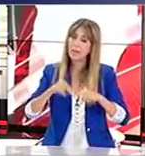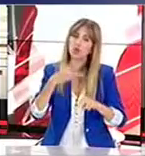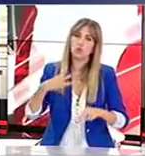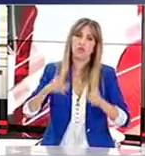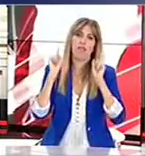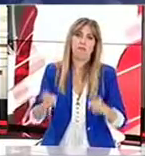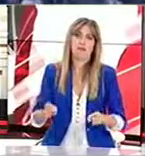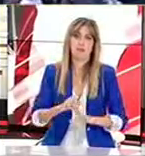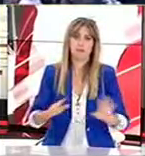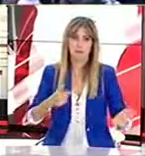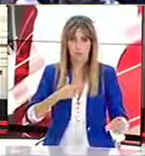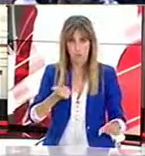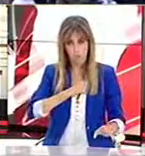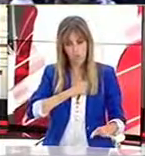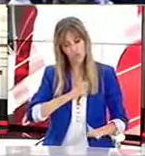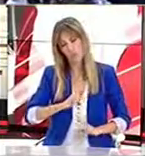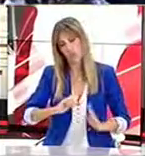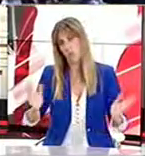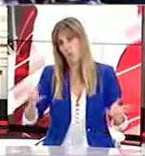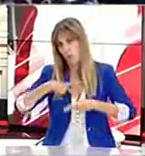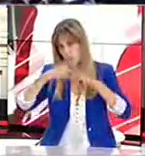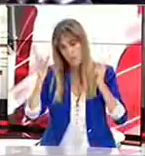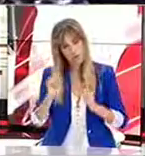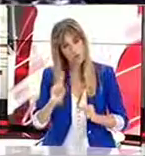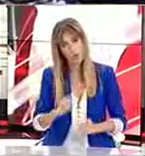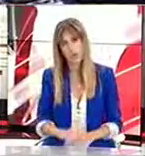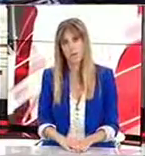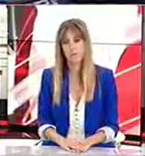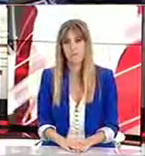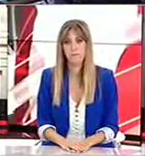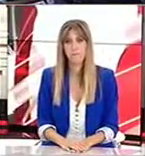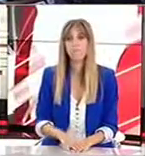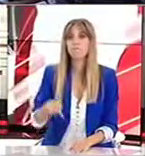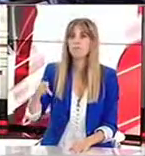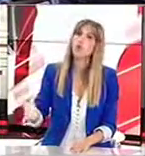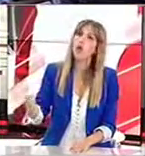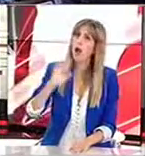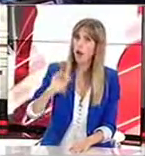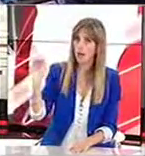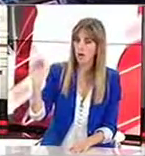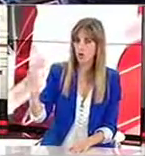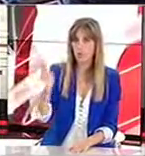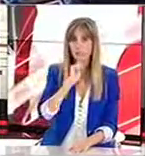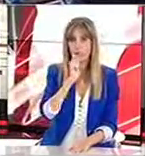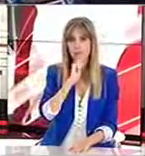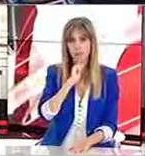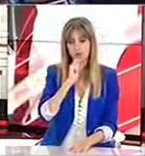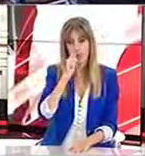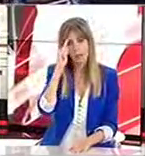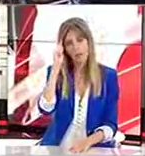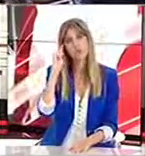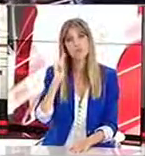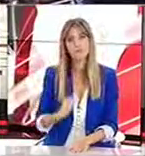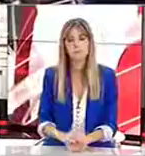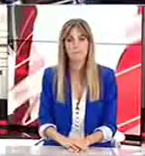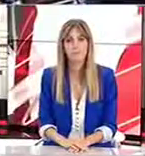ετοιμάζεται από το ένα channel ο κύριος Παλαιστίδης Αναστάσης. Κύριε Πρόεδρε, επανέρχομαι πάλι λίγο στο μάτι. Πού είσαι?